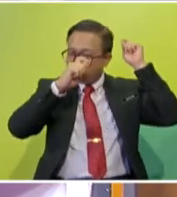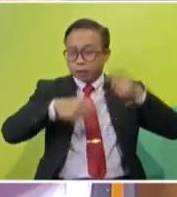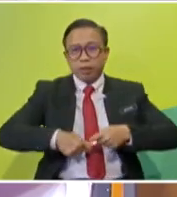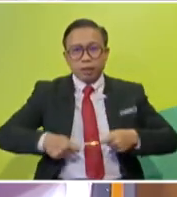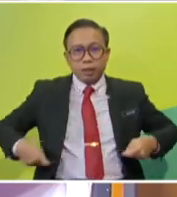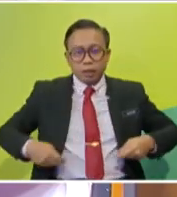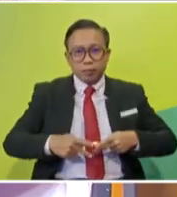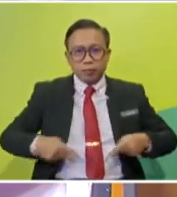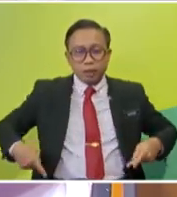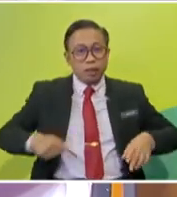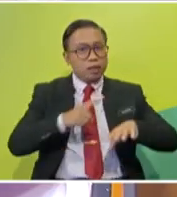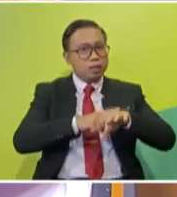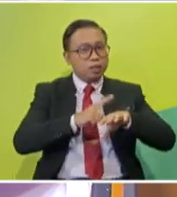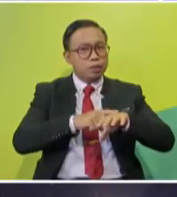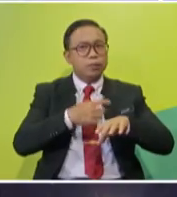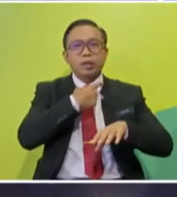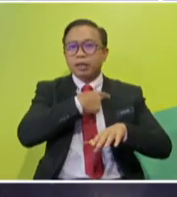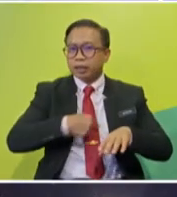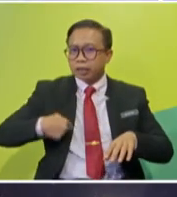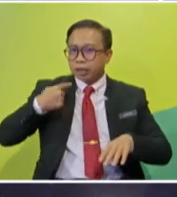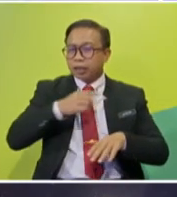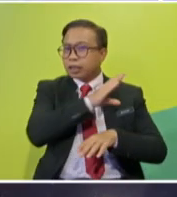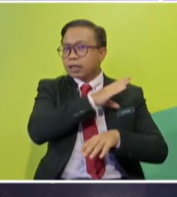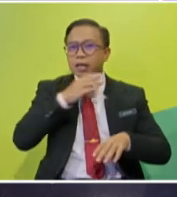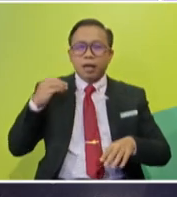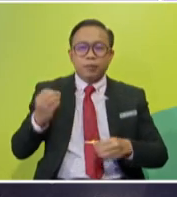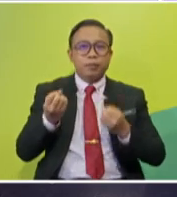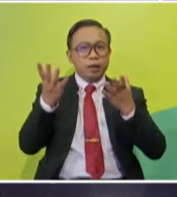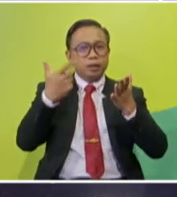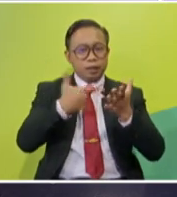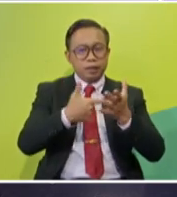pinggang jam rantai dan sebagainya